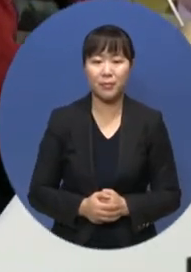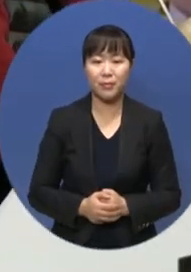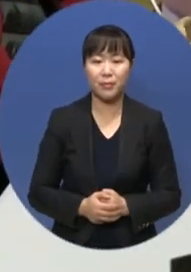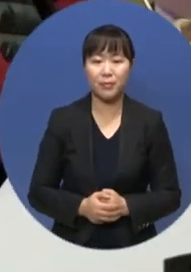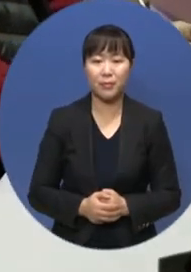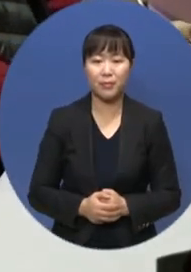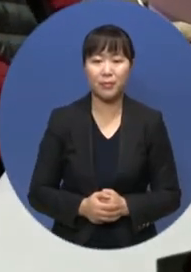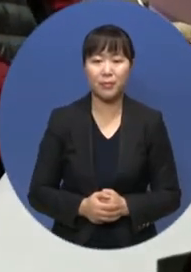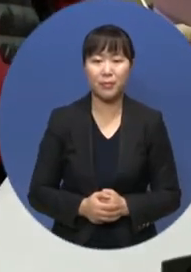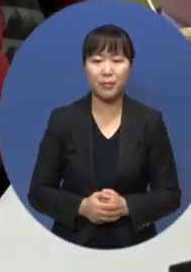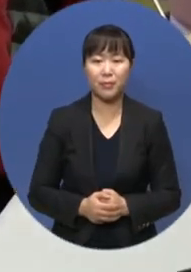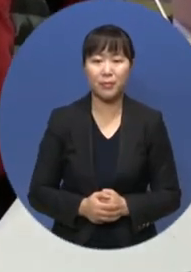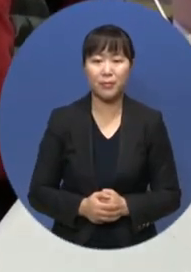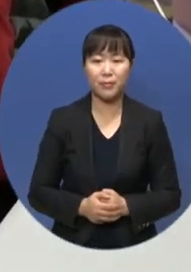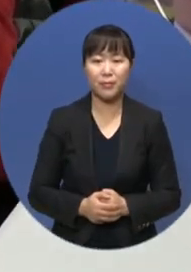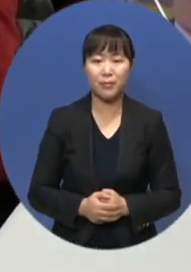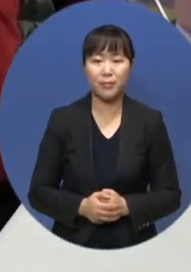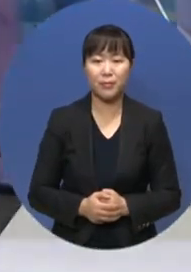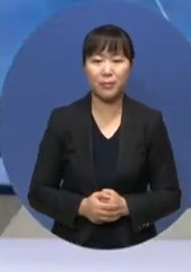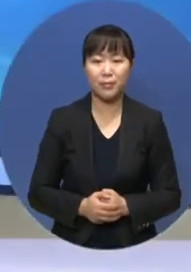복지TV 뉴스 이영춘입니다.